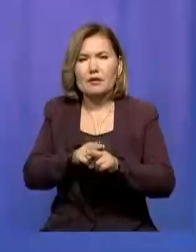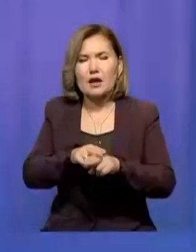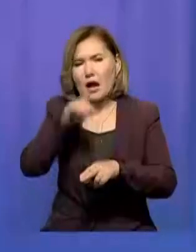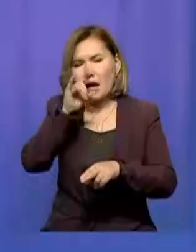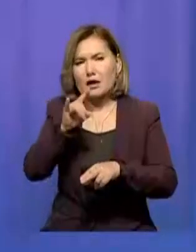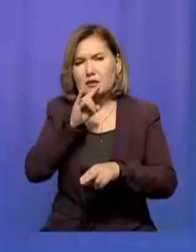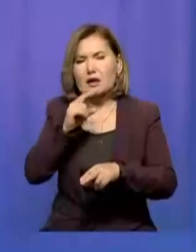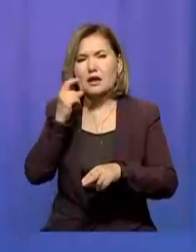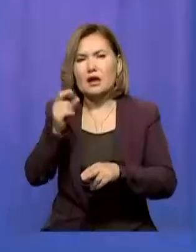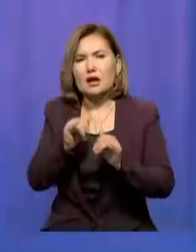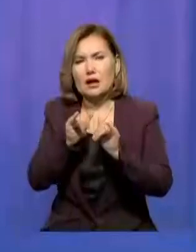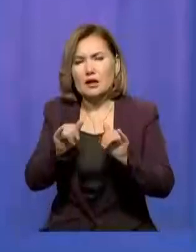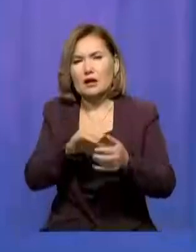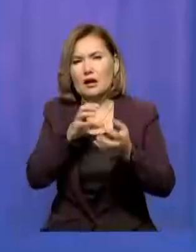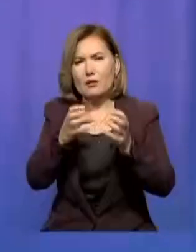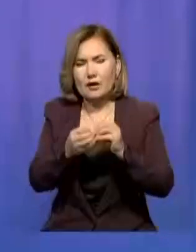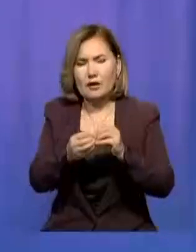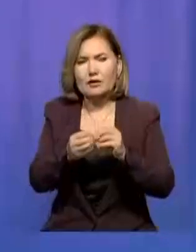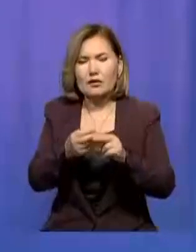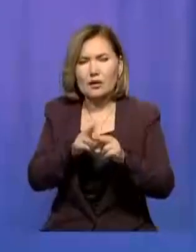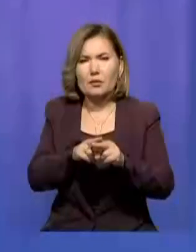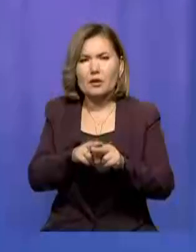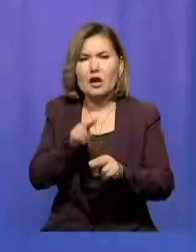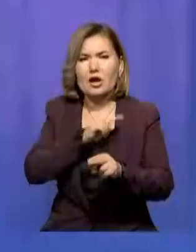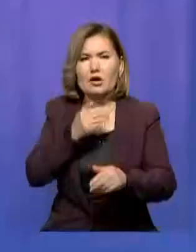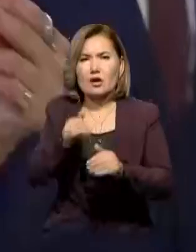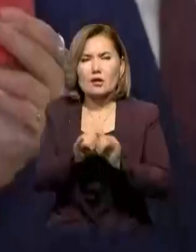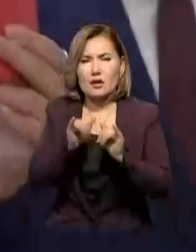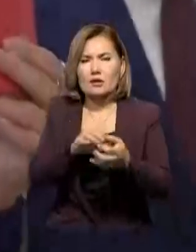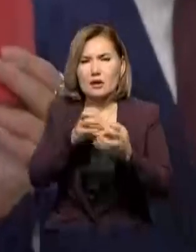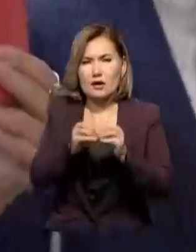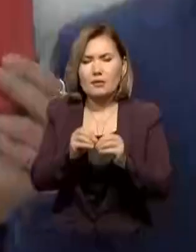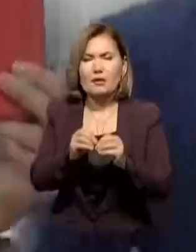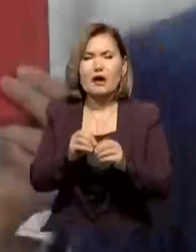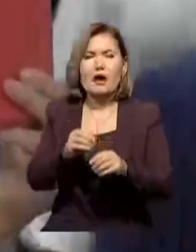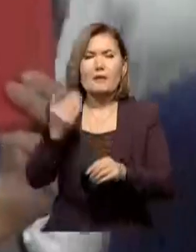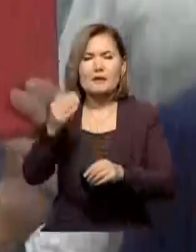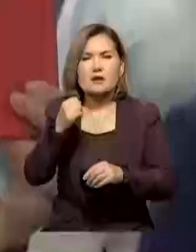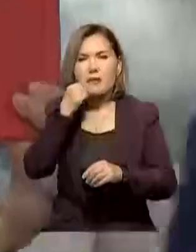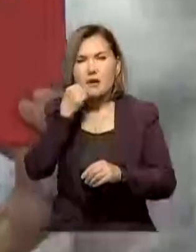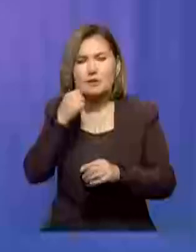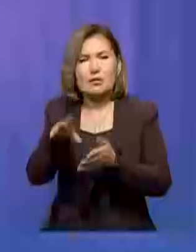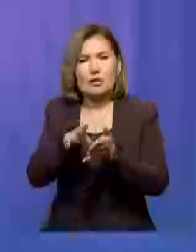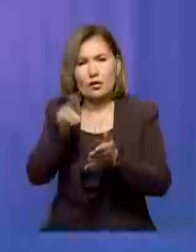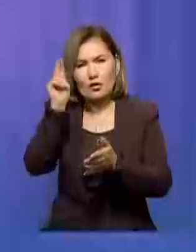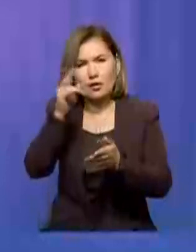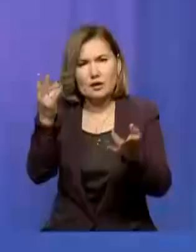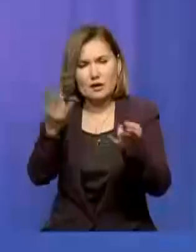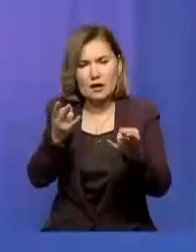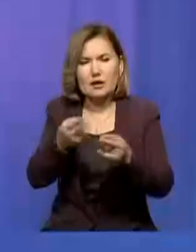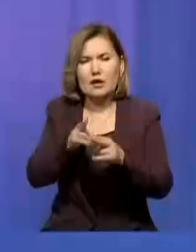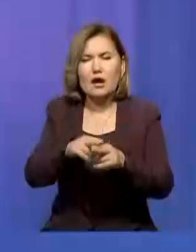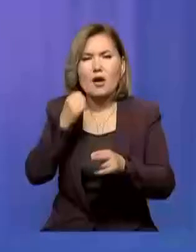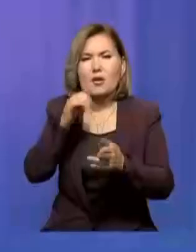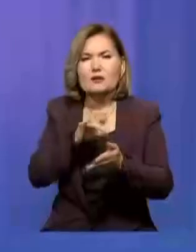елдің экономикасына өзінің мультипликативті эффектін береді, әсерін. Мәскеудің тәжірибесін біз қолдануымыз керек. Өйткені